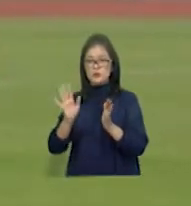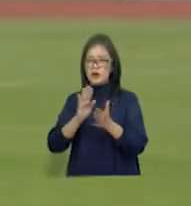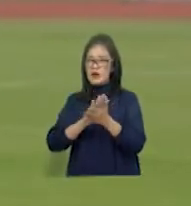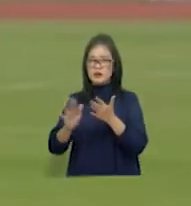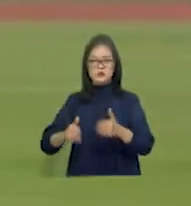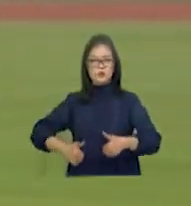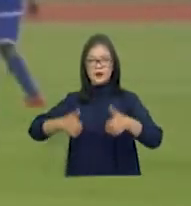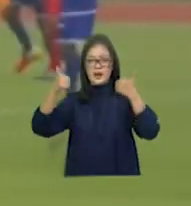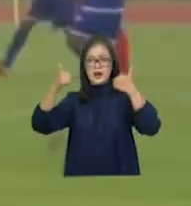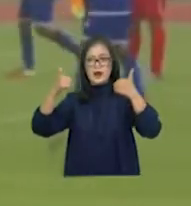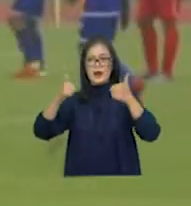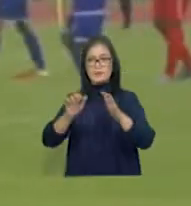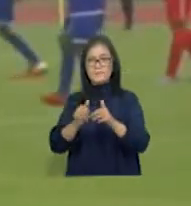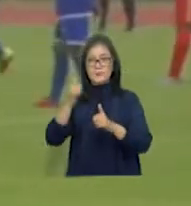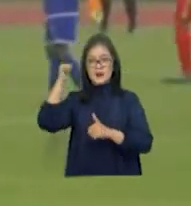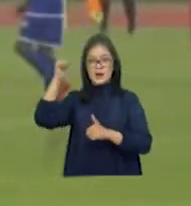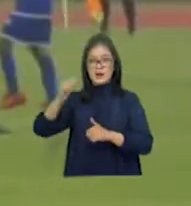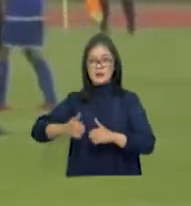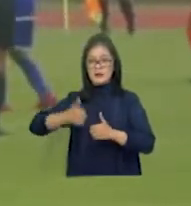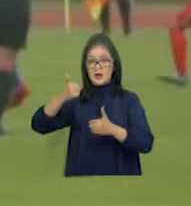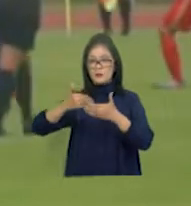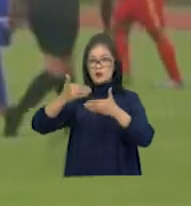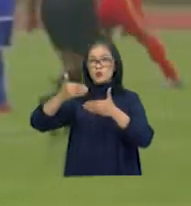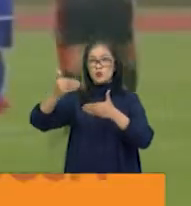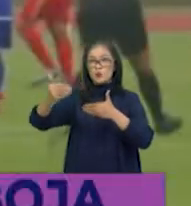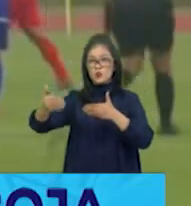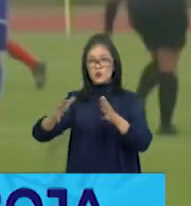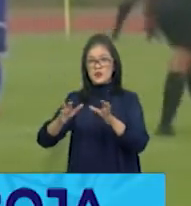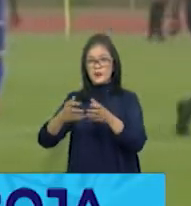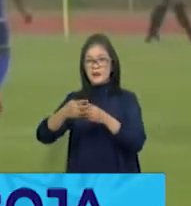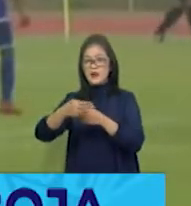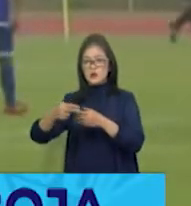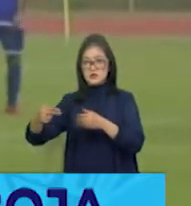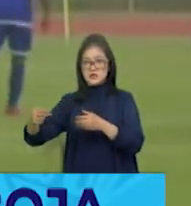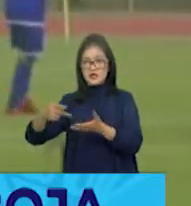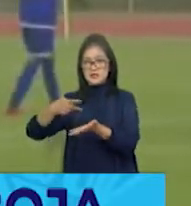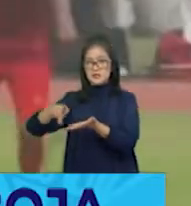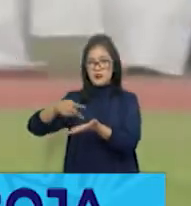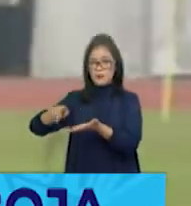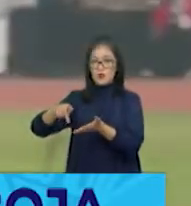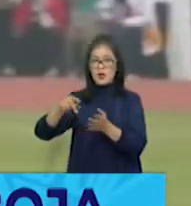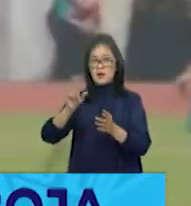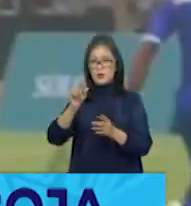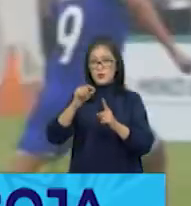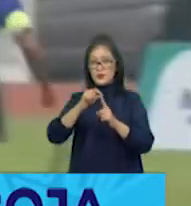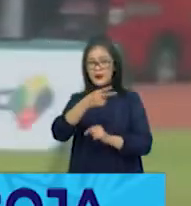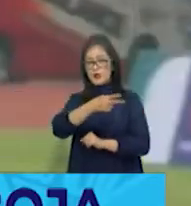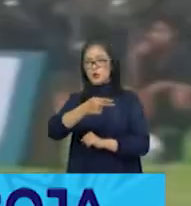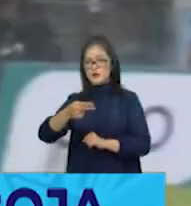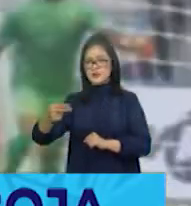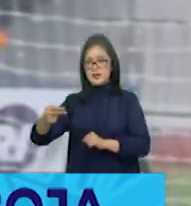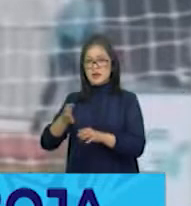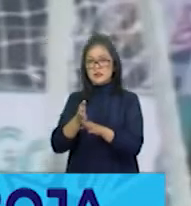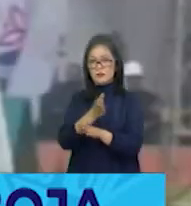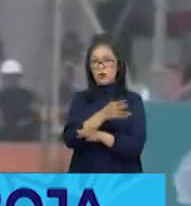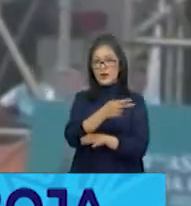Hasil ini melengkapi 3 kemenangan berturut-turut tim Indonesia di sepak bola CP ASEAN Para Games 2022. Sebelumnya Indonesia menang